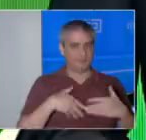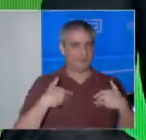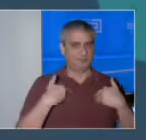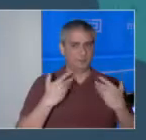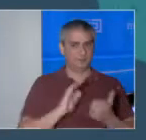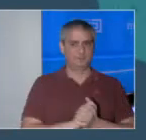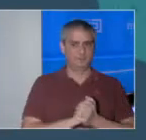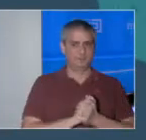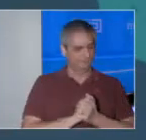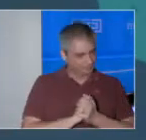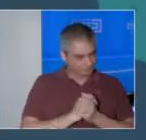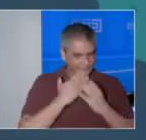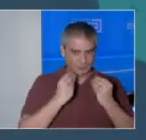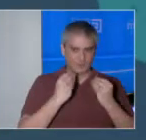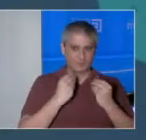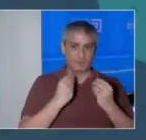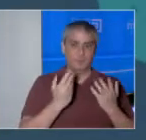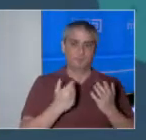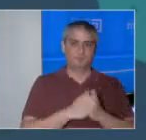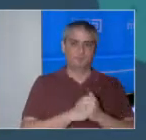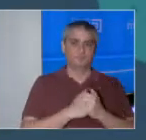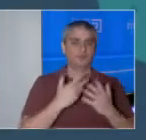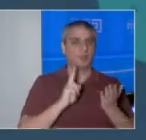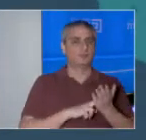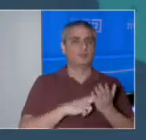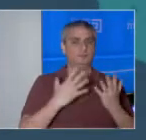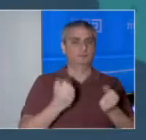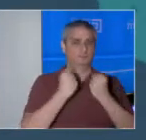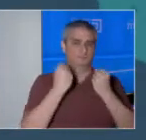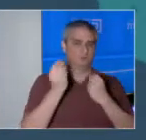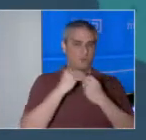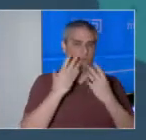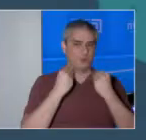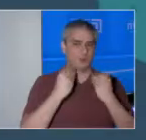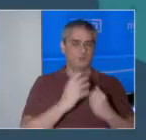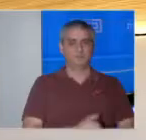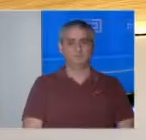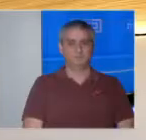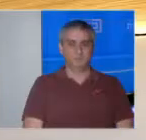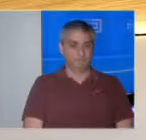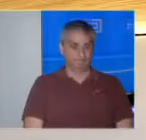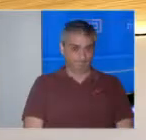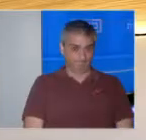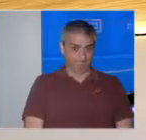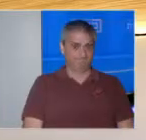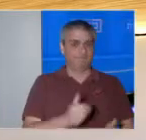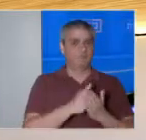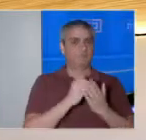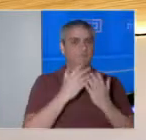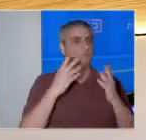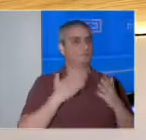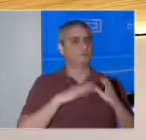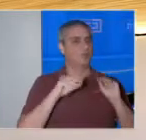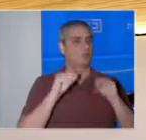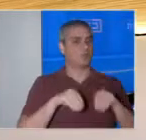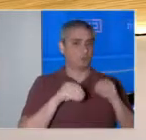שמח. תודה רבה, שהצדק ימצא לאור, ושיהיו עוד חוקים כאלה. תודה, תודה רבה. תודה, תודה. ממשיכים ברוח ט"ו